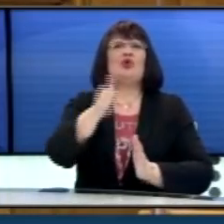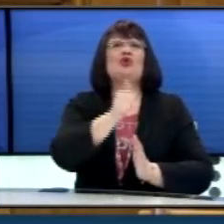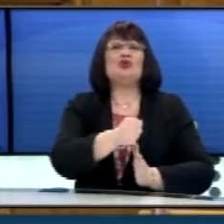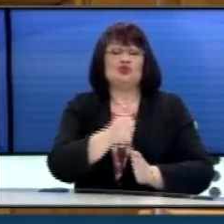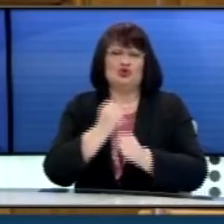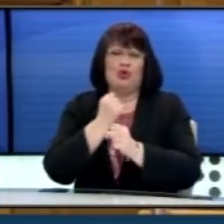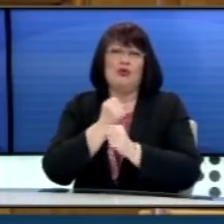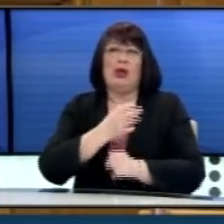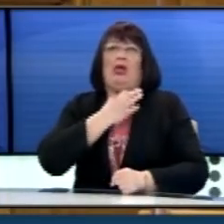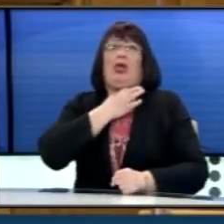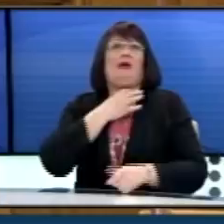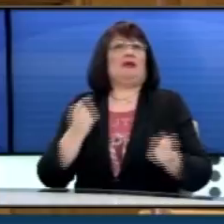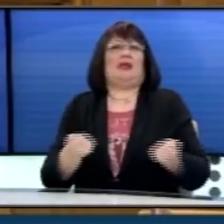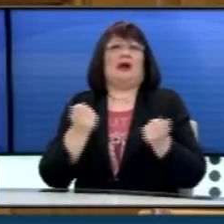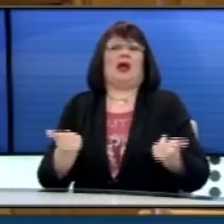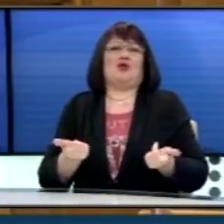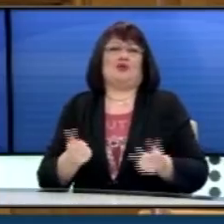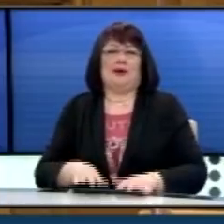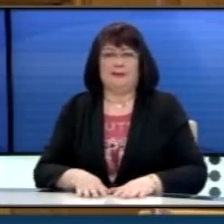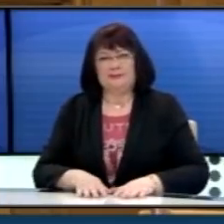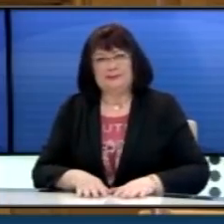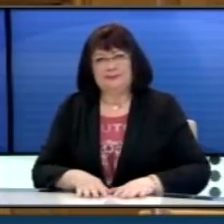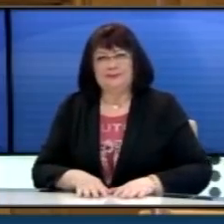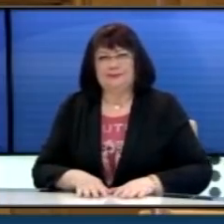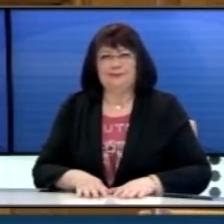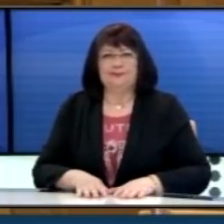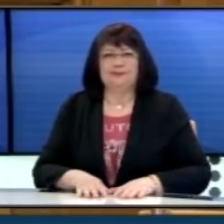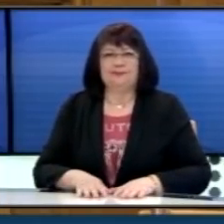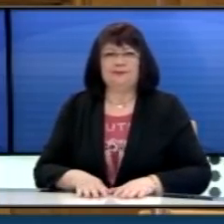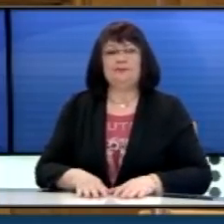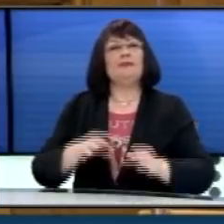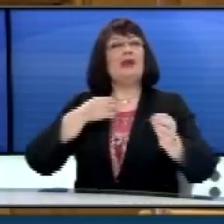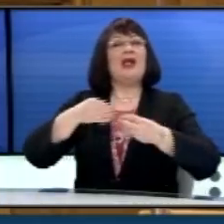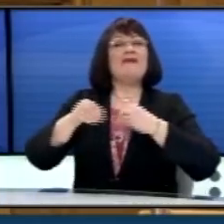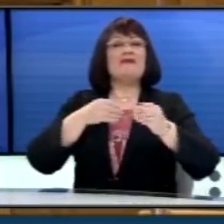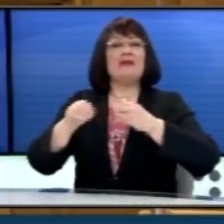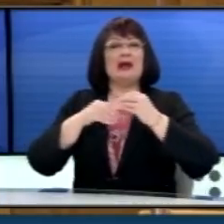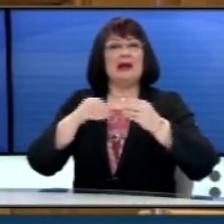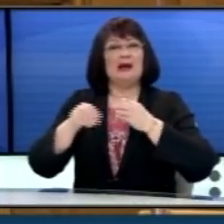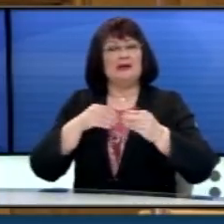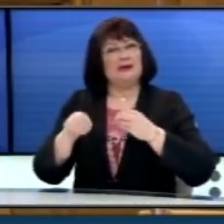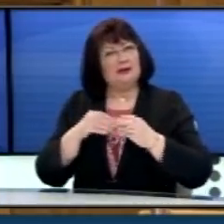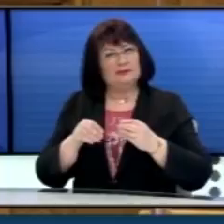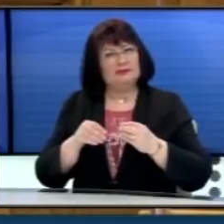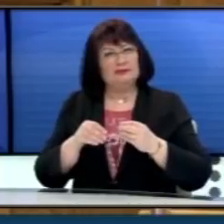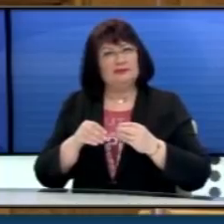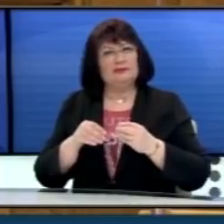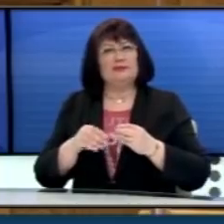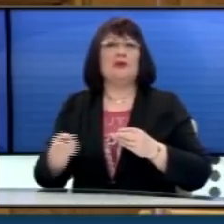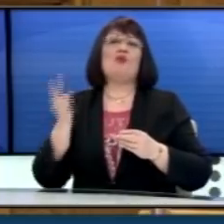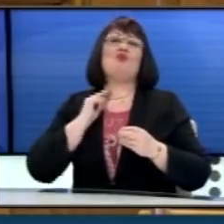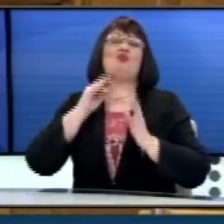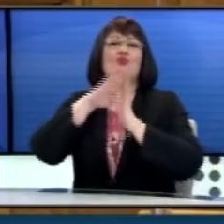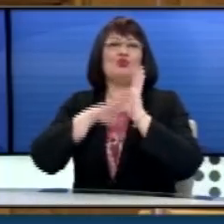απόγνωση. Την ίδια ώρα, βέβαια, αποδειχθήκατε εξαιρετικά ευέλικτοι στο ξεχύλωμα των